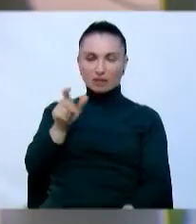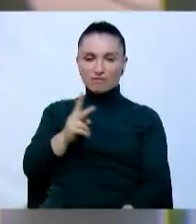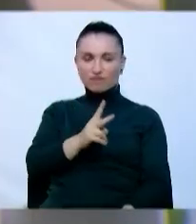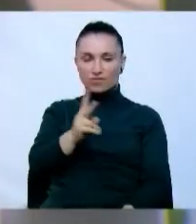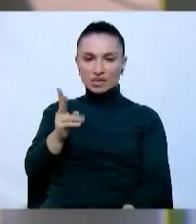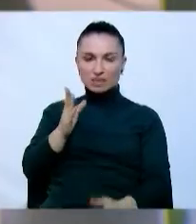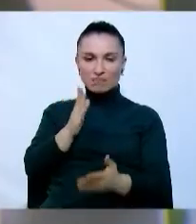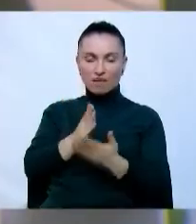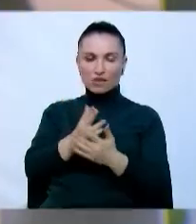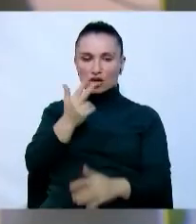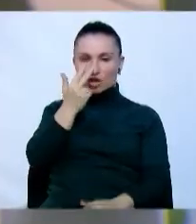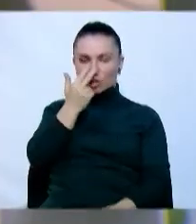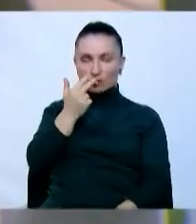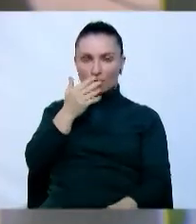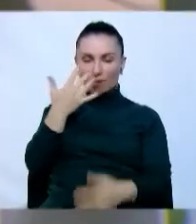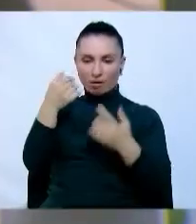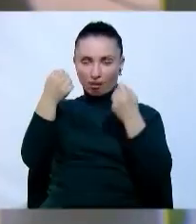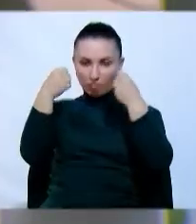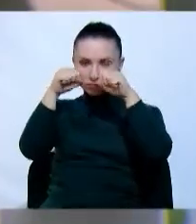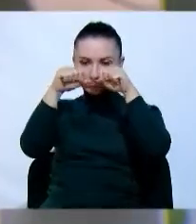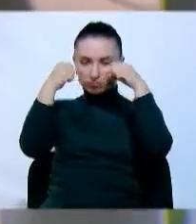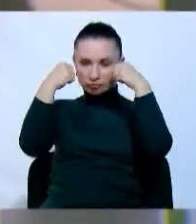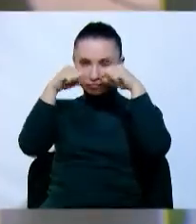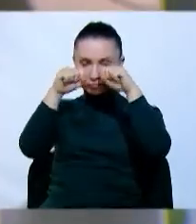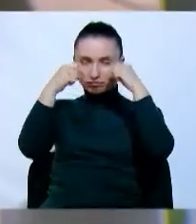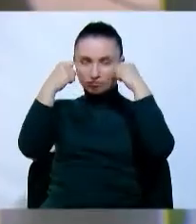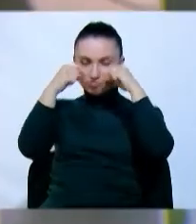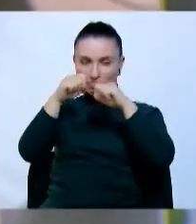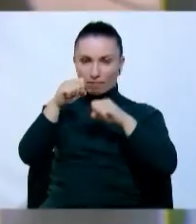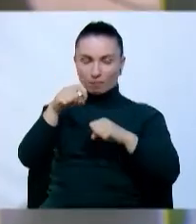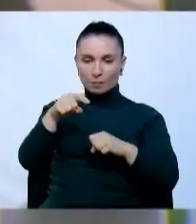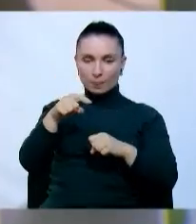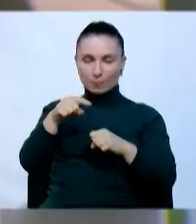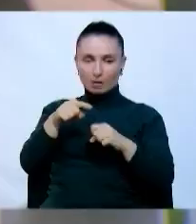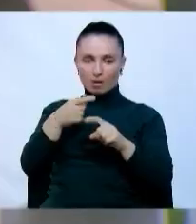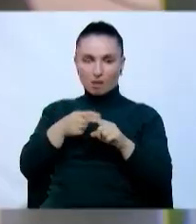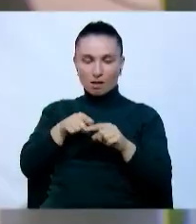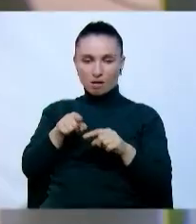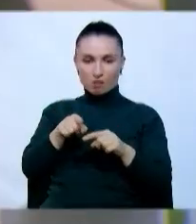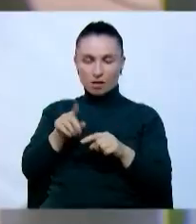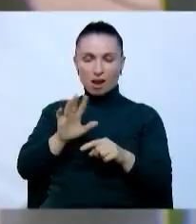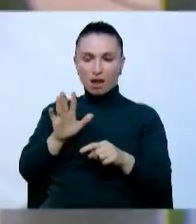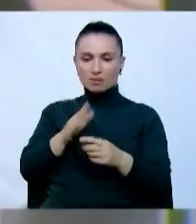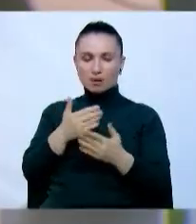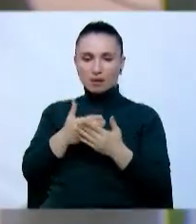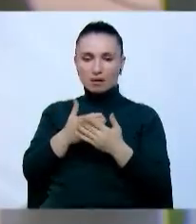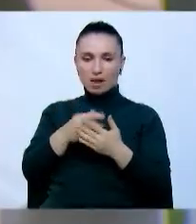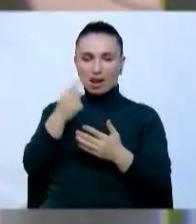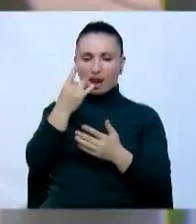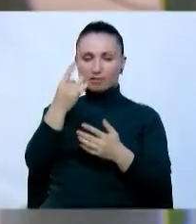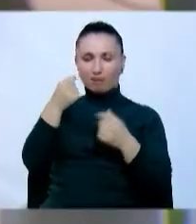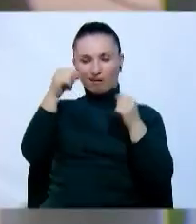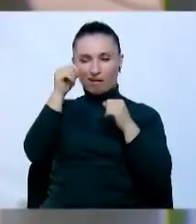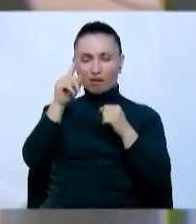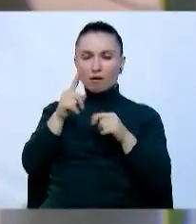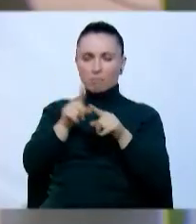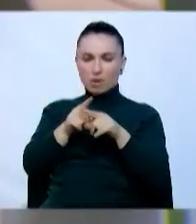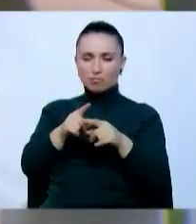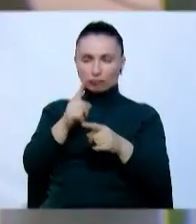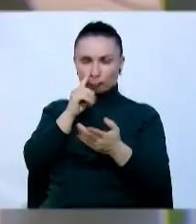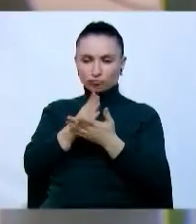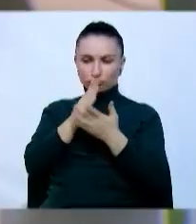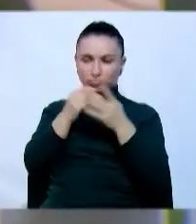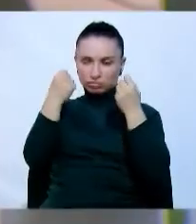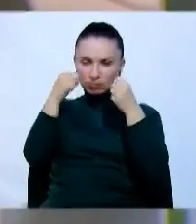ვისაც აქვს ჩვევა, ისრისოს თვალი. ანუ აქ არ არის ლაპარაკი ერთხელ რომ მოისრეს ადამიანი